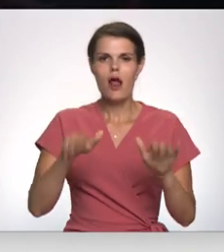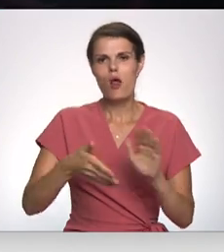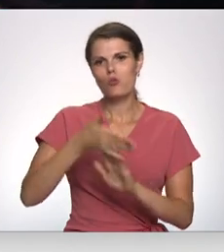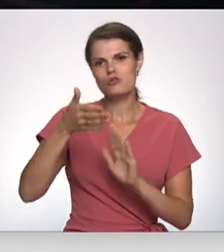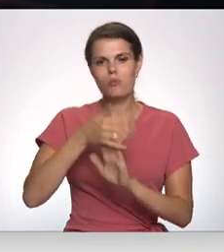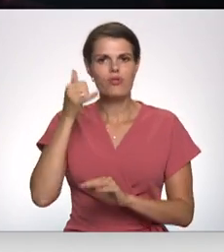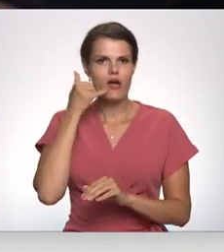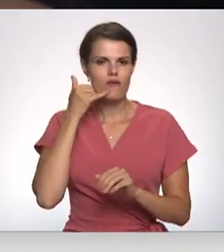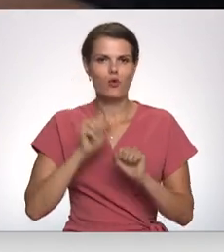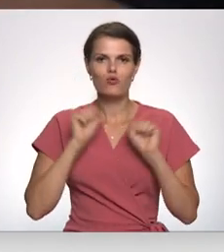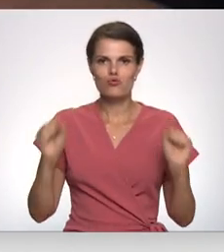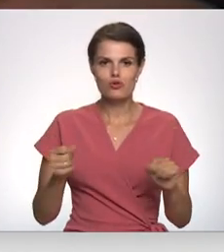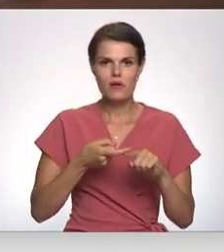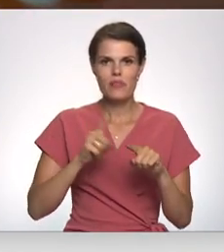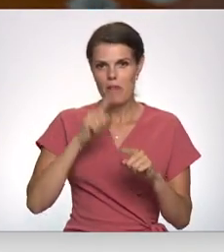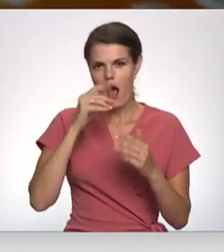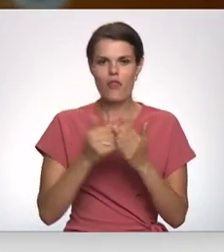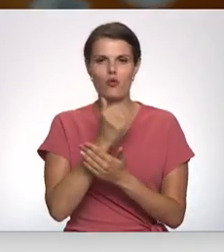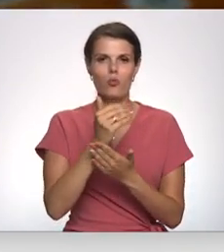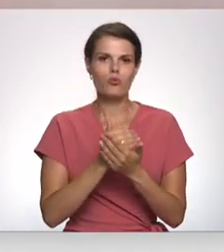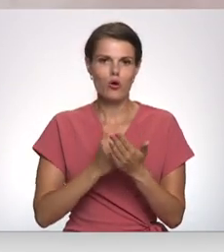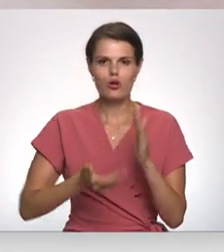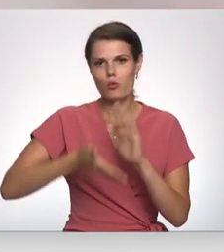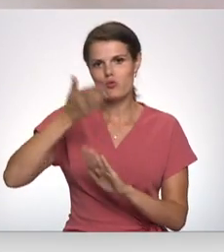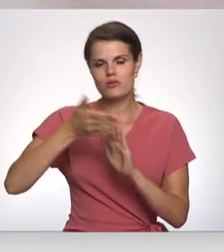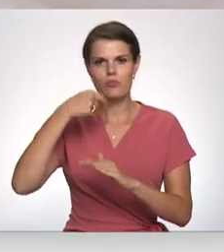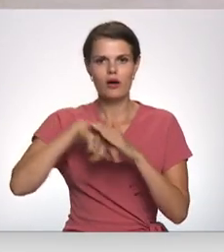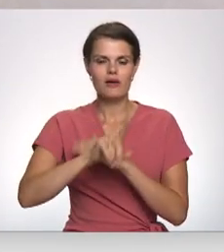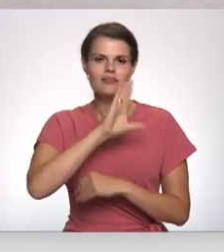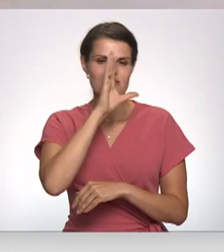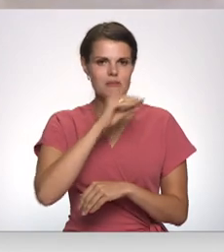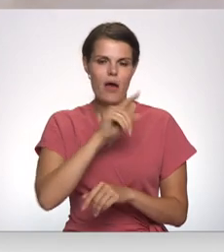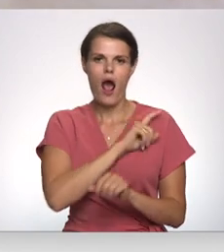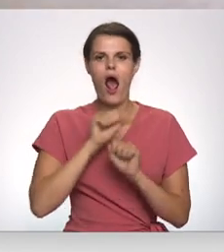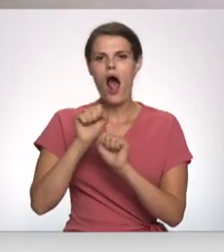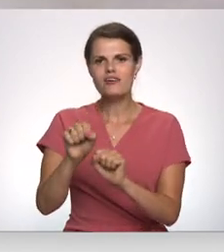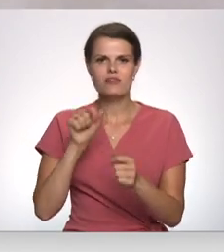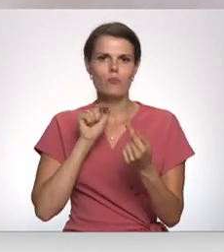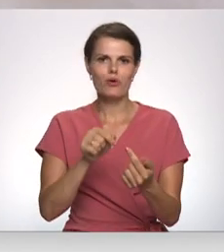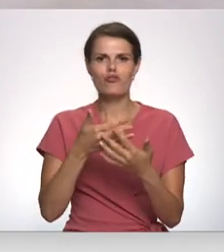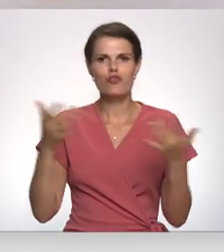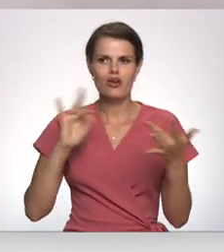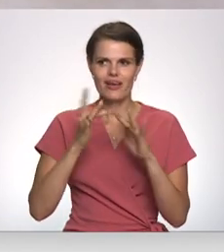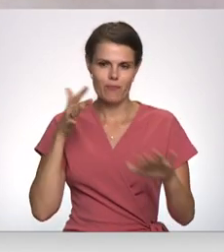ierīču drošību, jo ar atjauninājumiem tiek uzlabotas arī ierīces spējas aizsargāties pret dažādiem kiberuzbrukumiem.